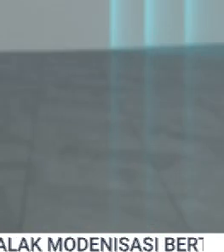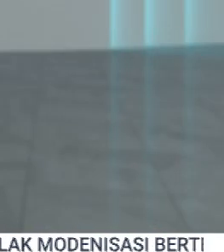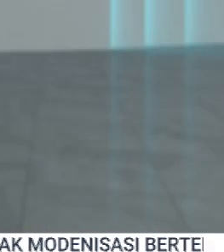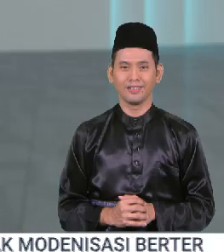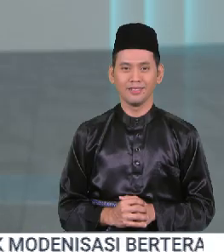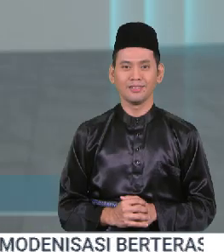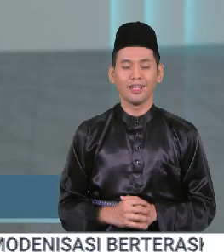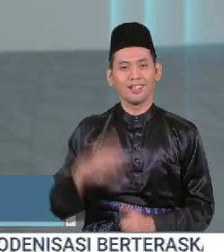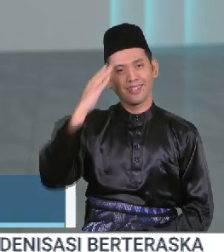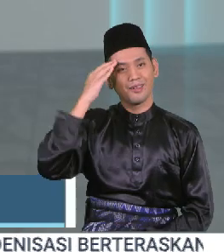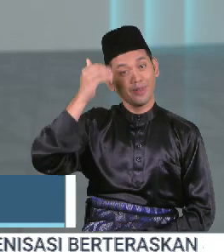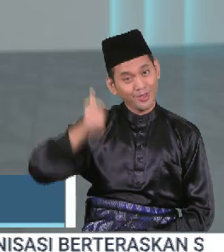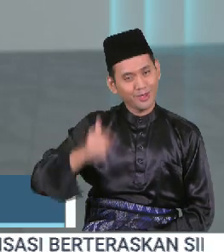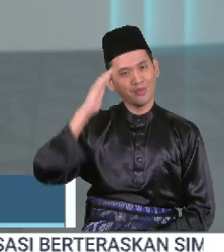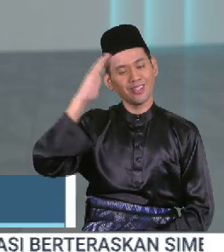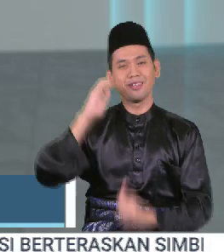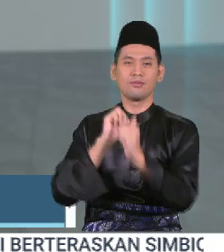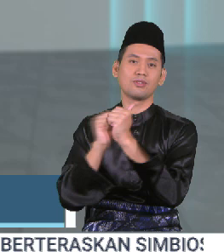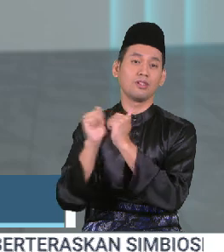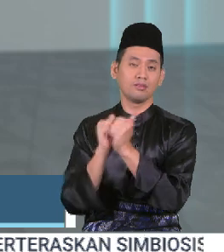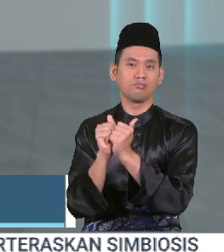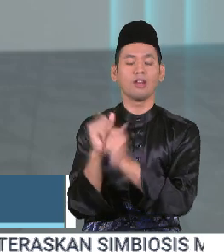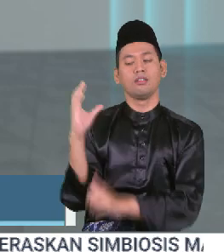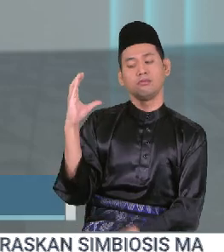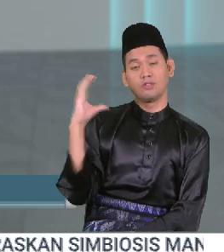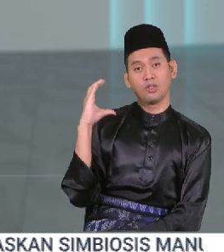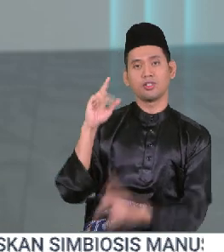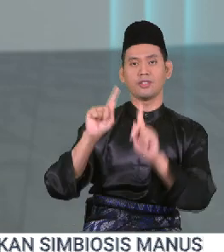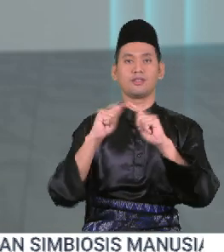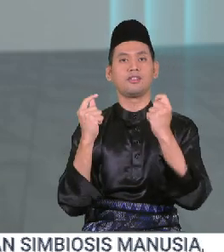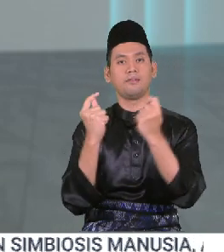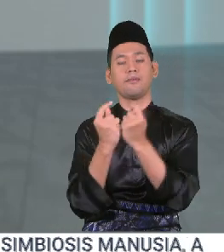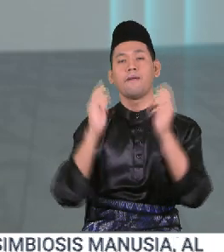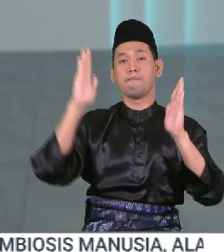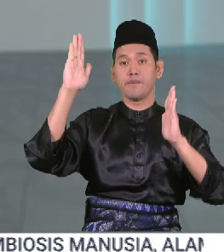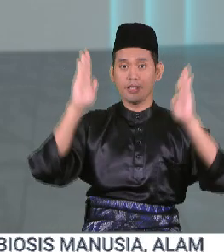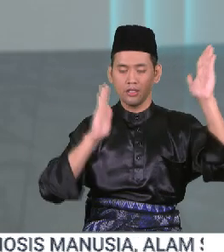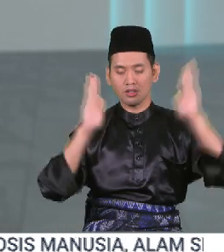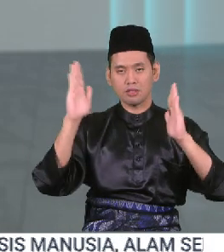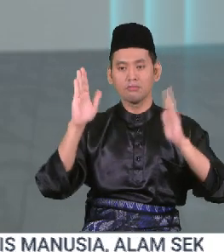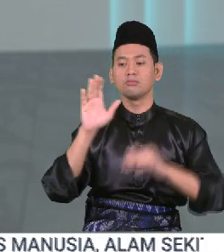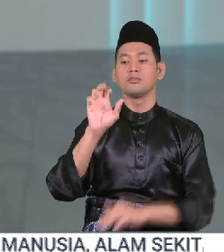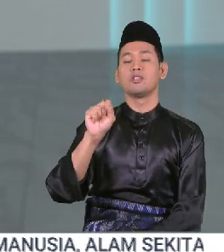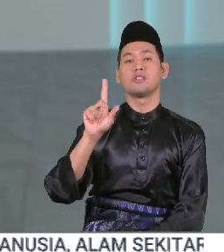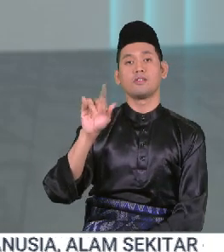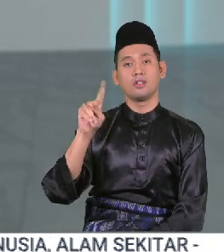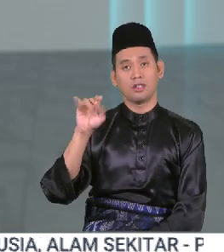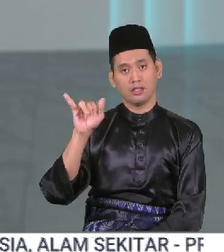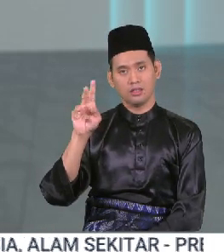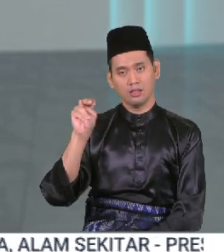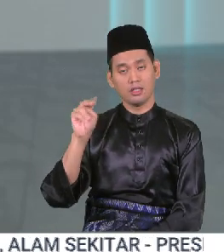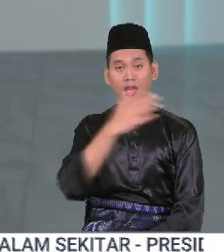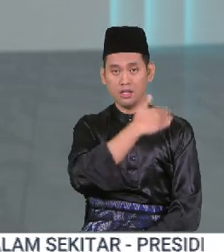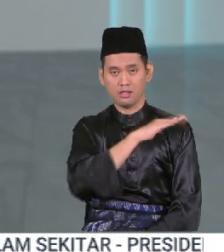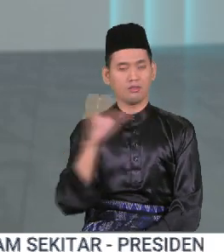Assalamualaikum, salam sukan untuk semua. Pemergian bekas pengendali skuad Harimau Malaya B. Satinaden yang menghembus nafas terakhir semalam